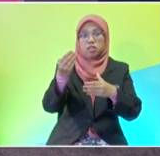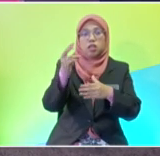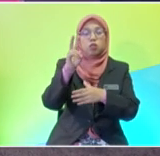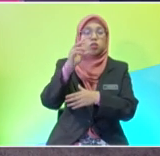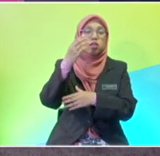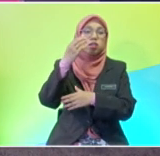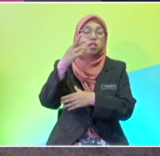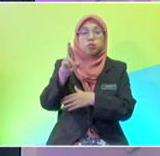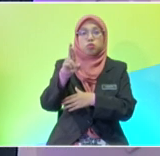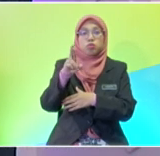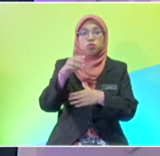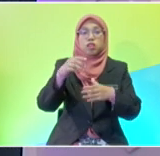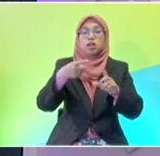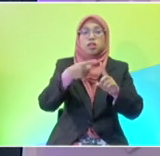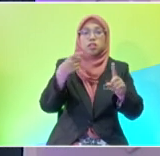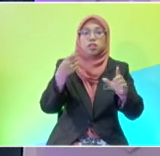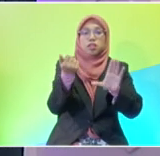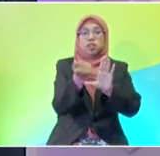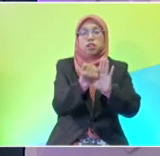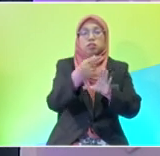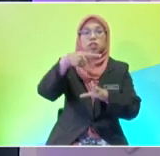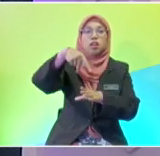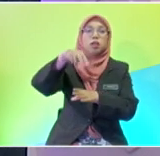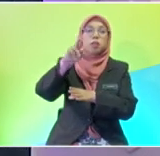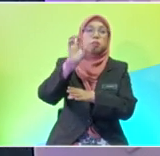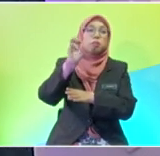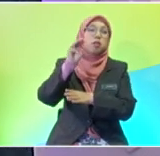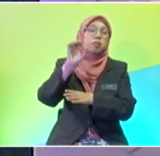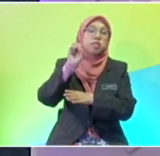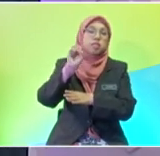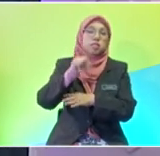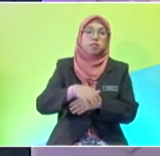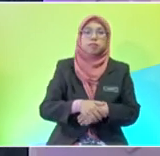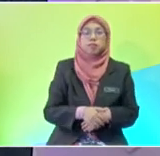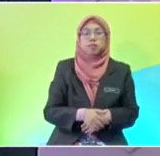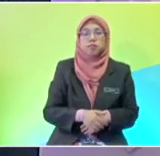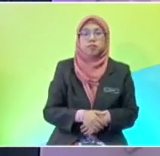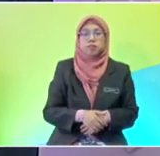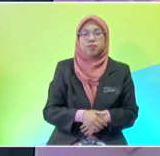dan itu bukan hak dia atau bukan milik dia bukan kepunyaan Oke